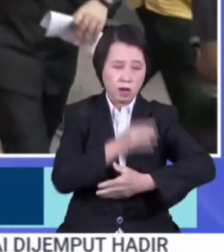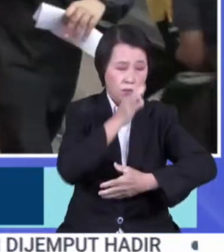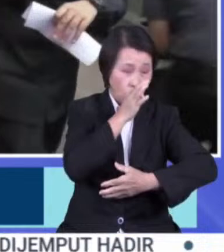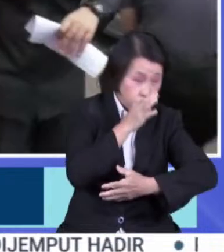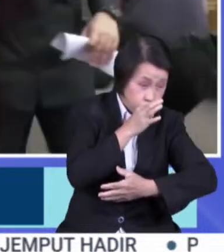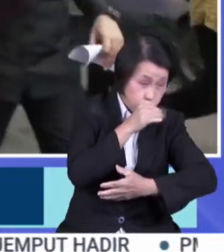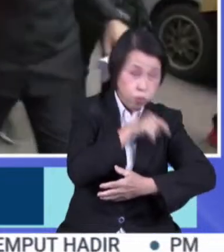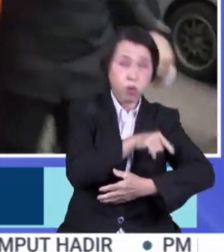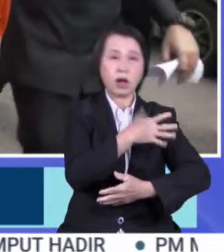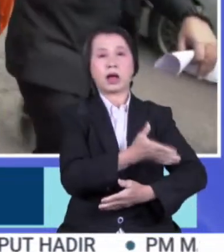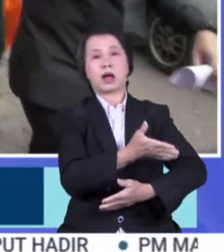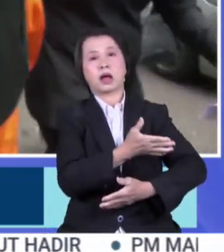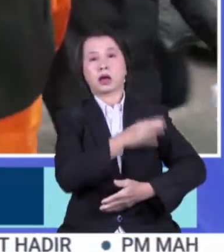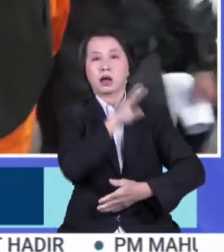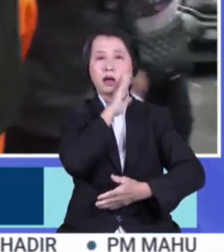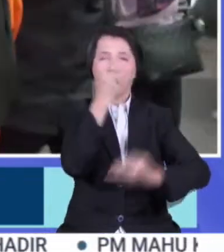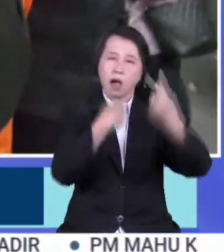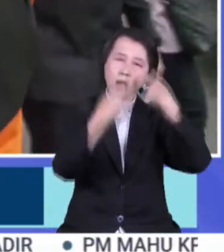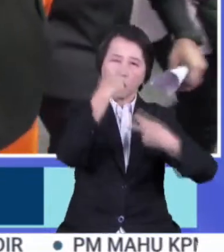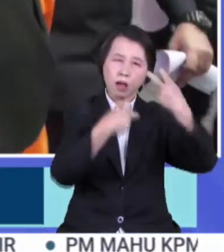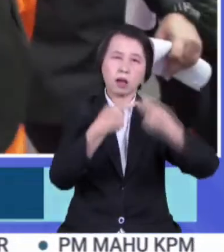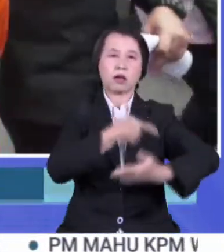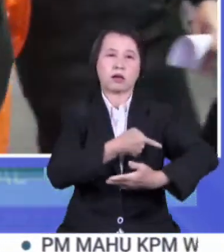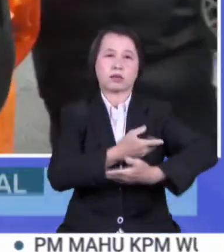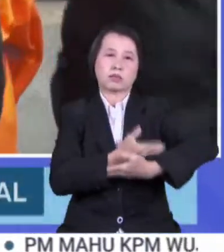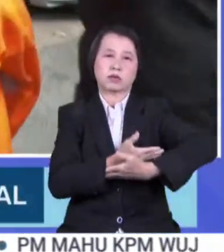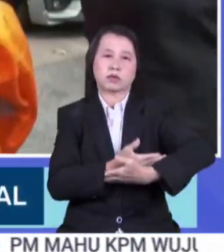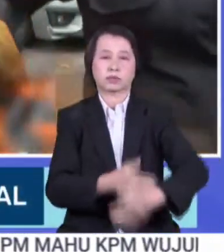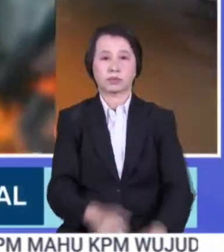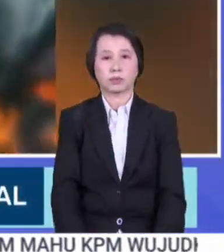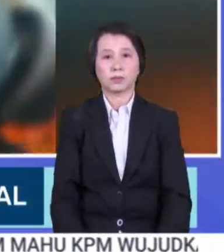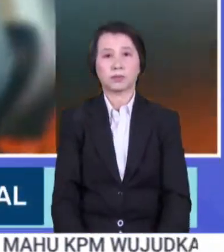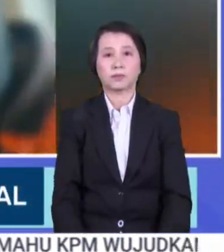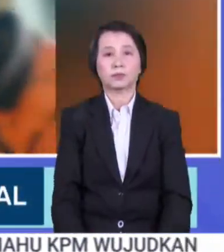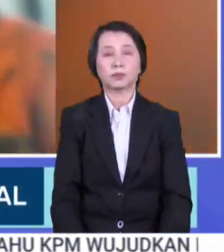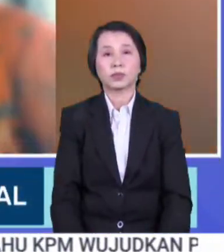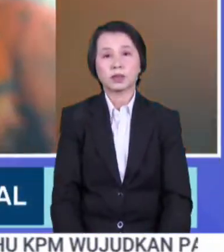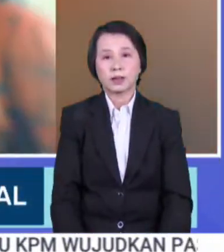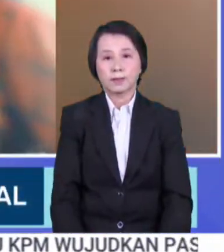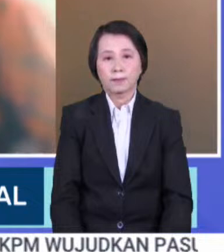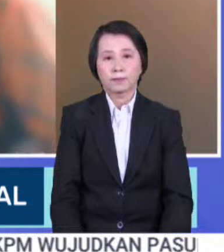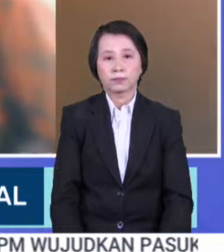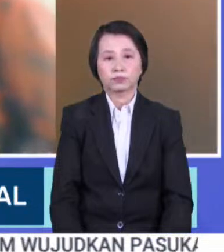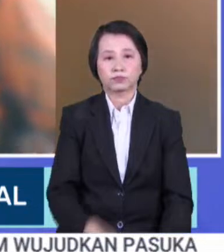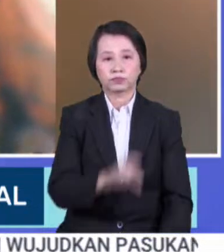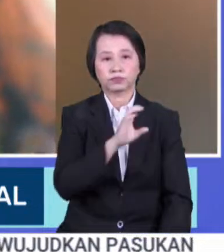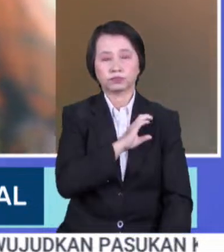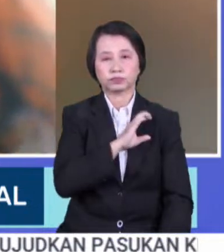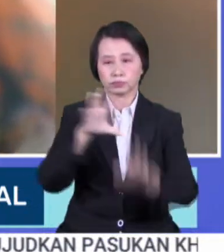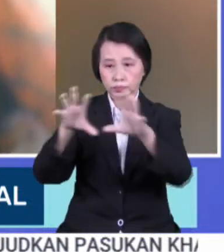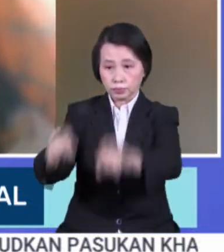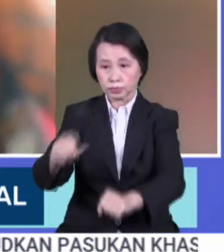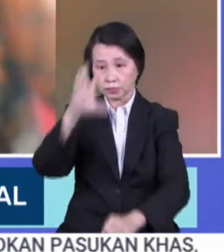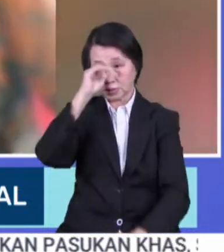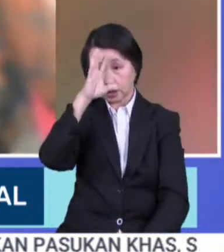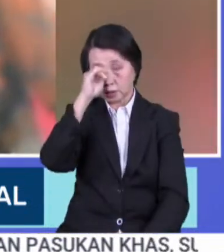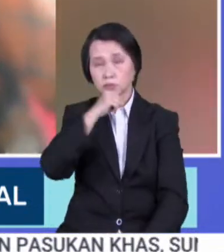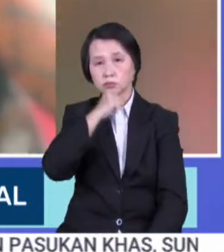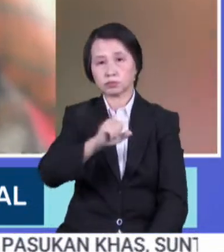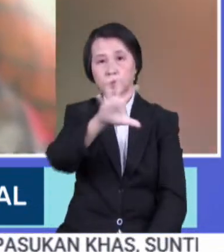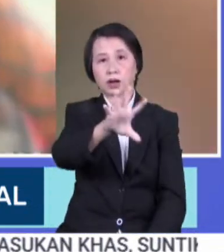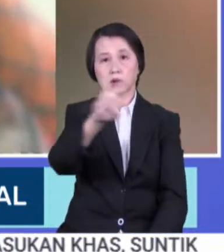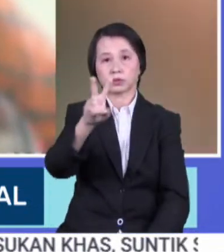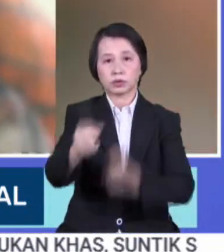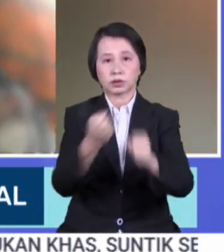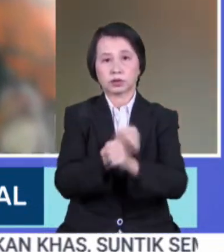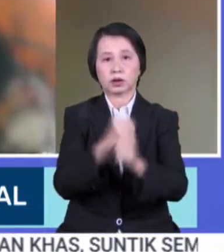mangsa yang sedang menangis. Polis Perak menahan seorang lelaki tempatan 42 tahun